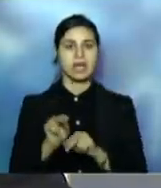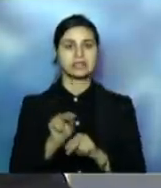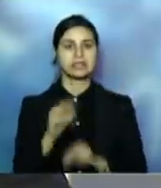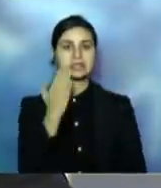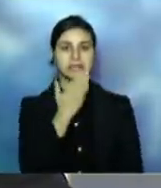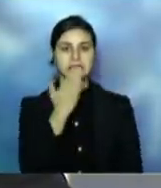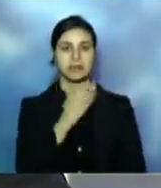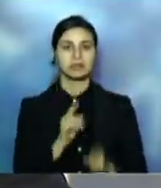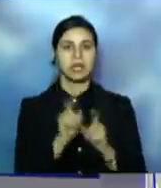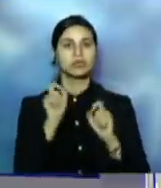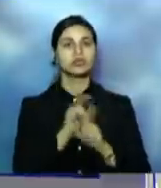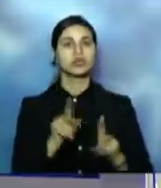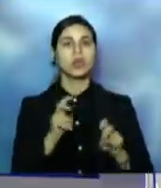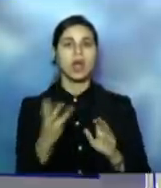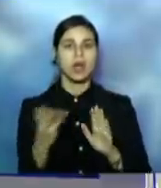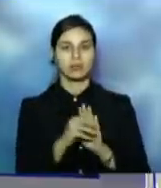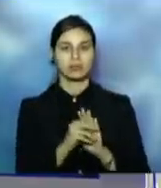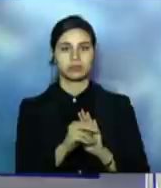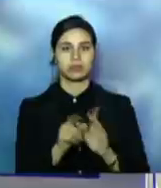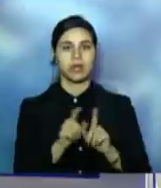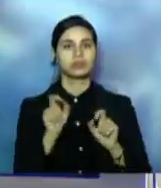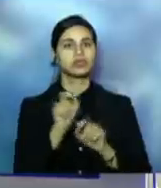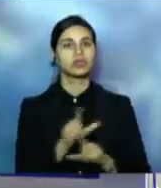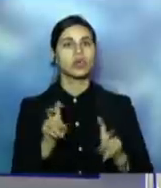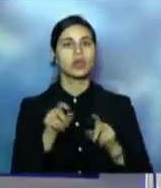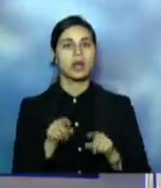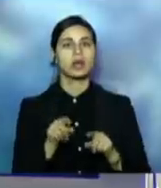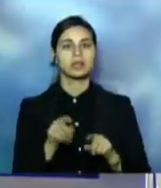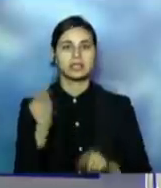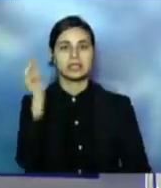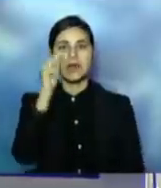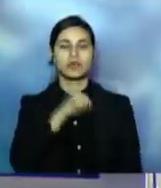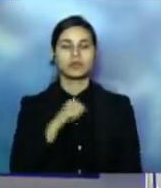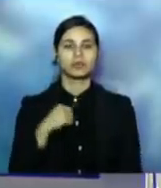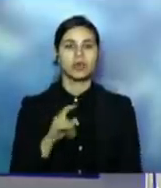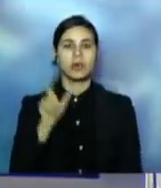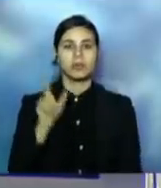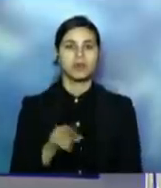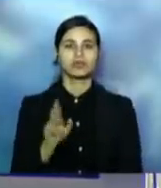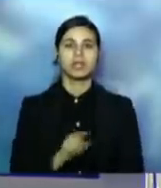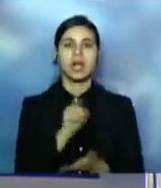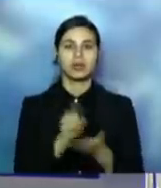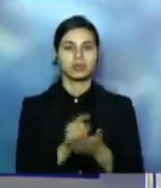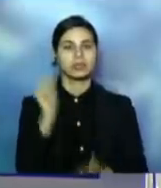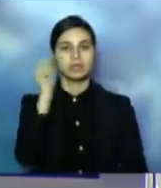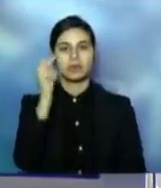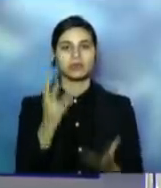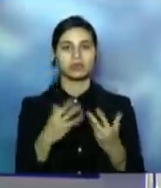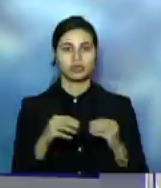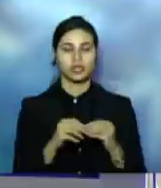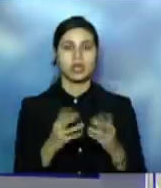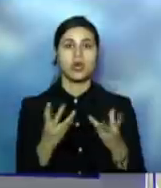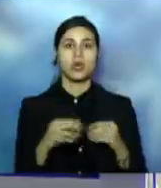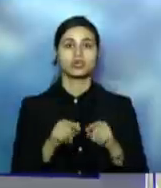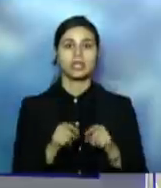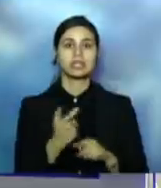აი ამ დიაბეტური სკოლის ფარგლებში, დიაბეტი სკოლა ნიშნავს იმას, რომ სწავლობს თავად პაციენტი და სწავლობს ოჯახი. და ოჯახის როლი